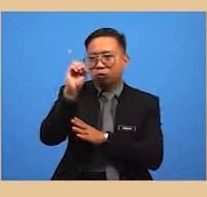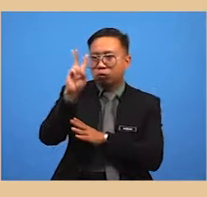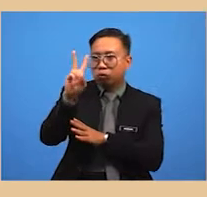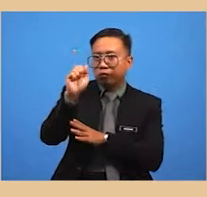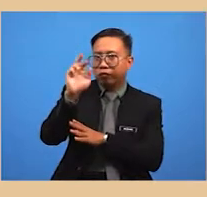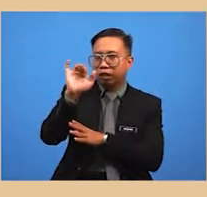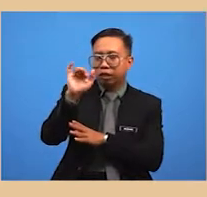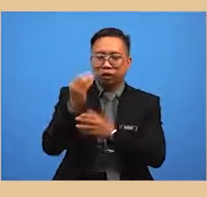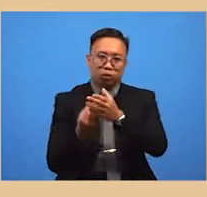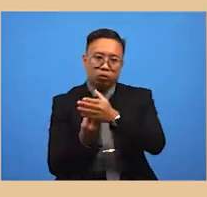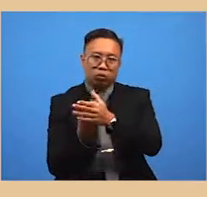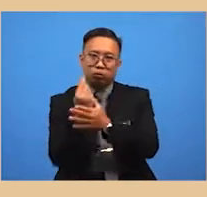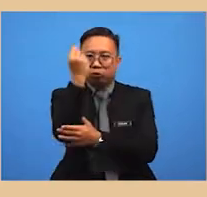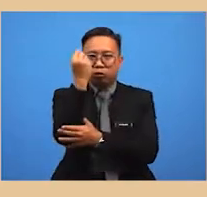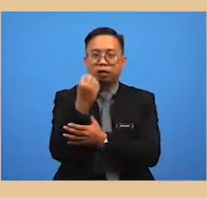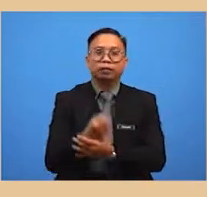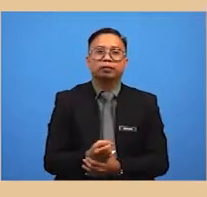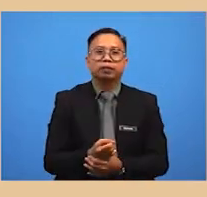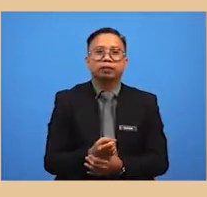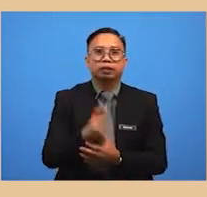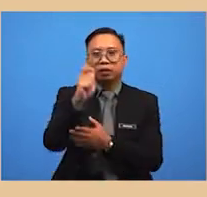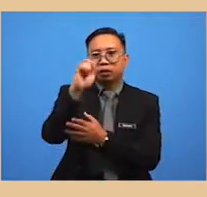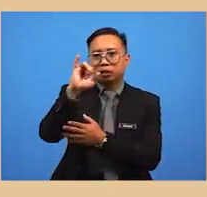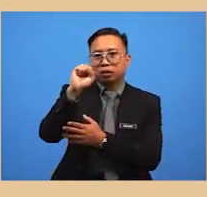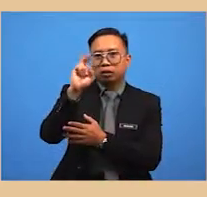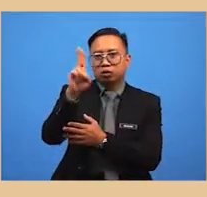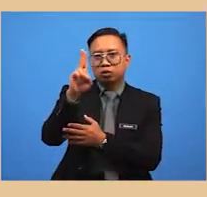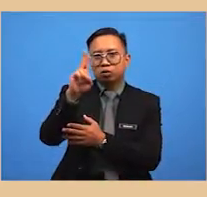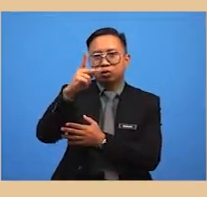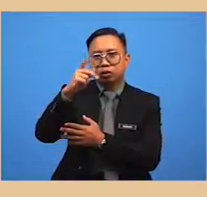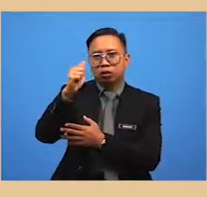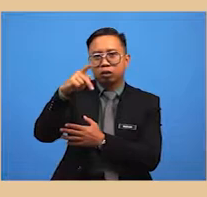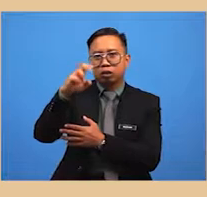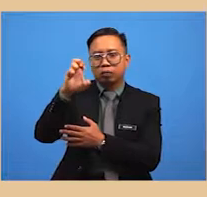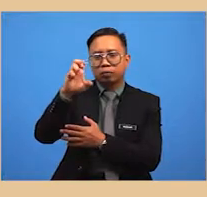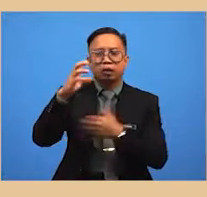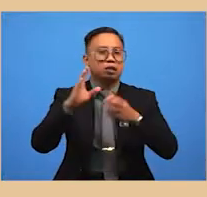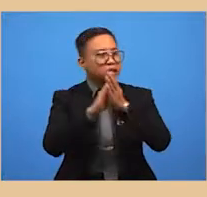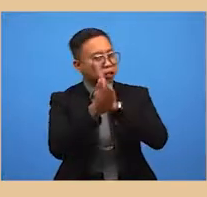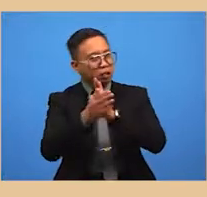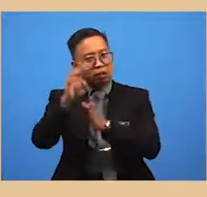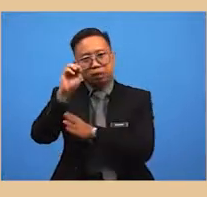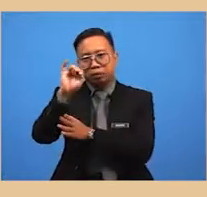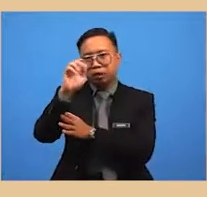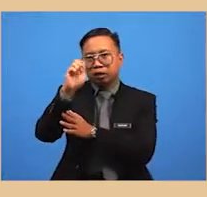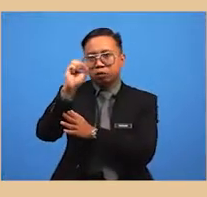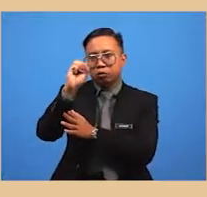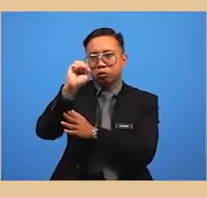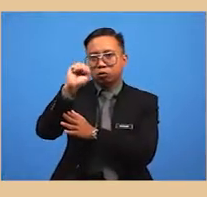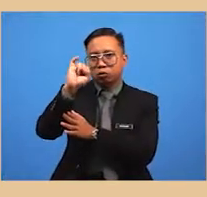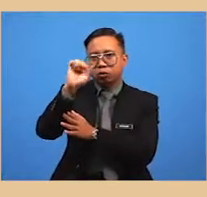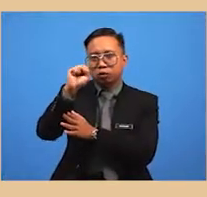tumbuhan. Tisu pada couple mengalami mitosis untuk